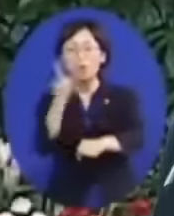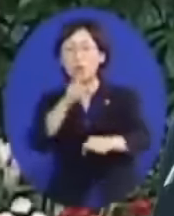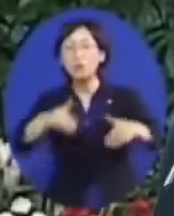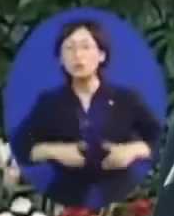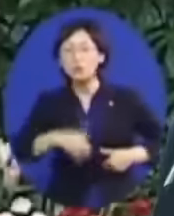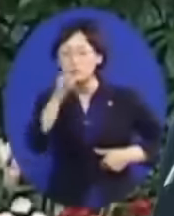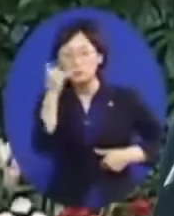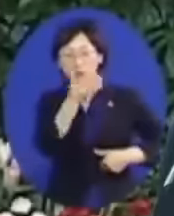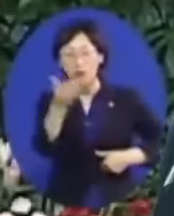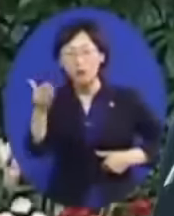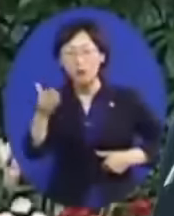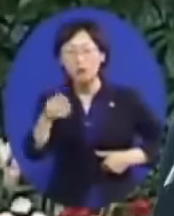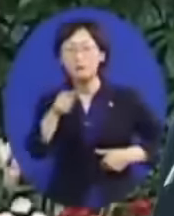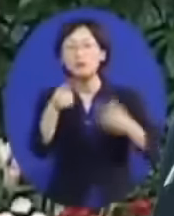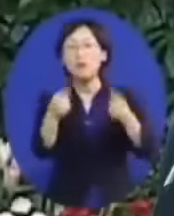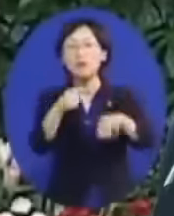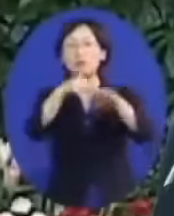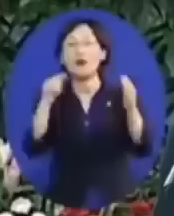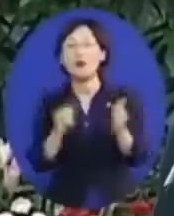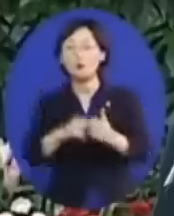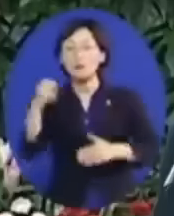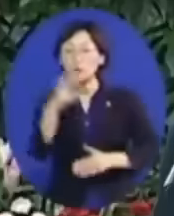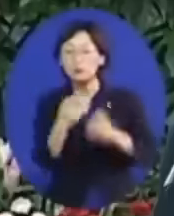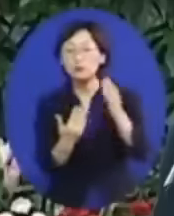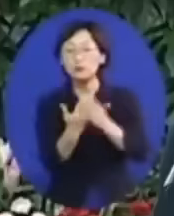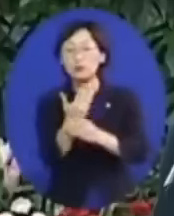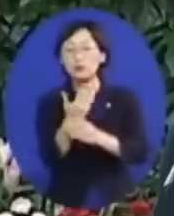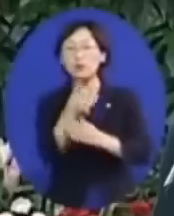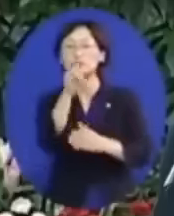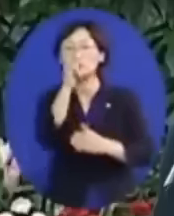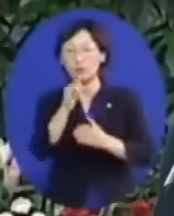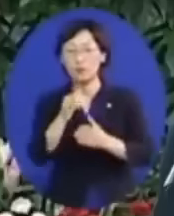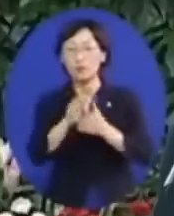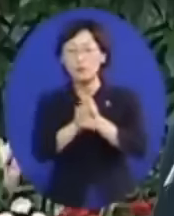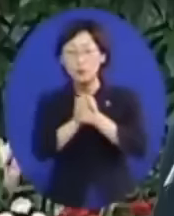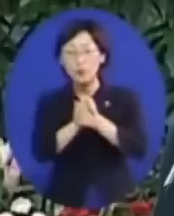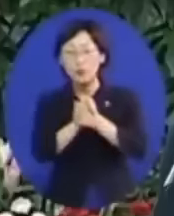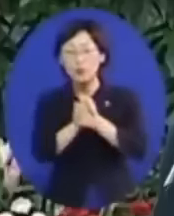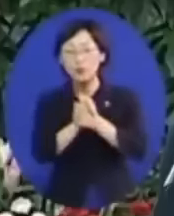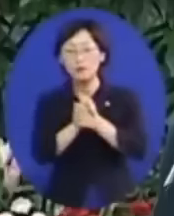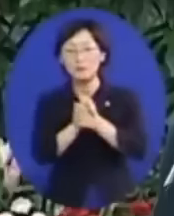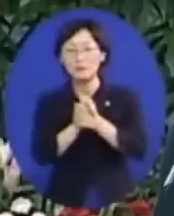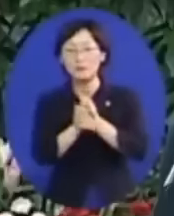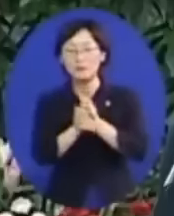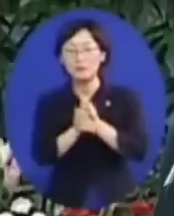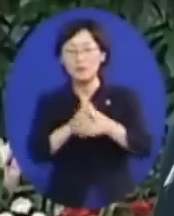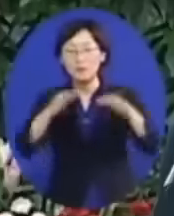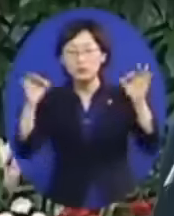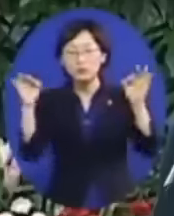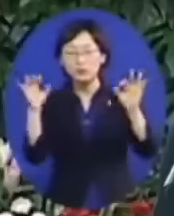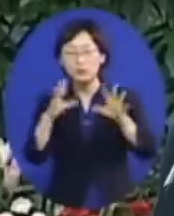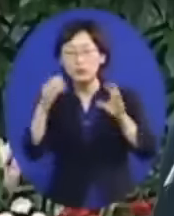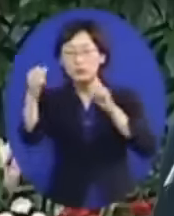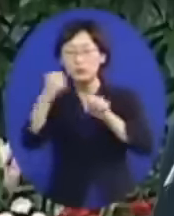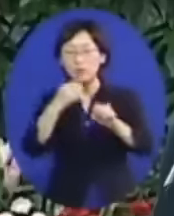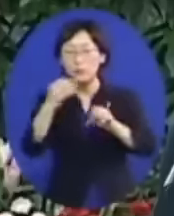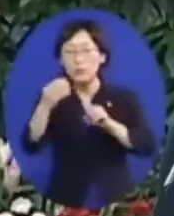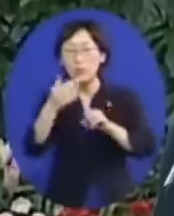있겠는가? 그러한 마음이 자꾸 생겨납니다. 기도가 순식간에 응답이 안